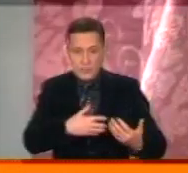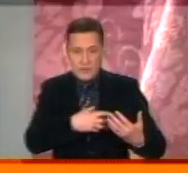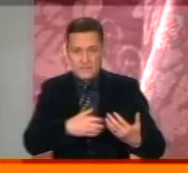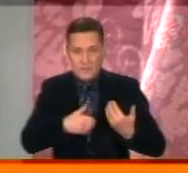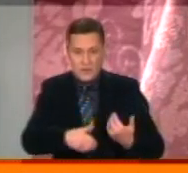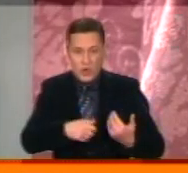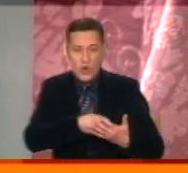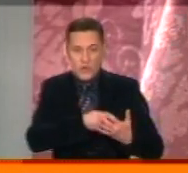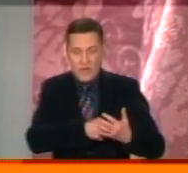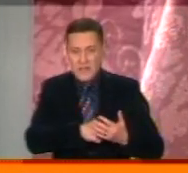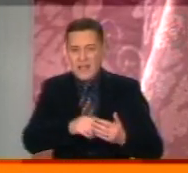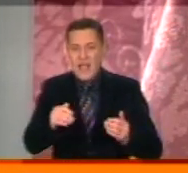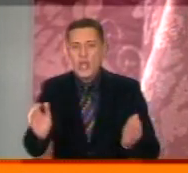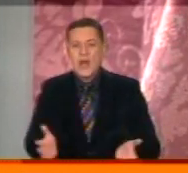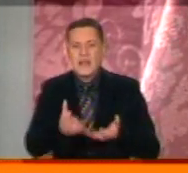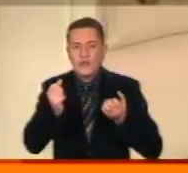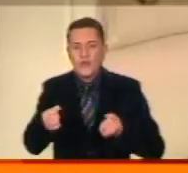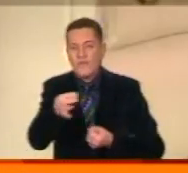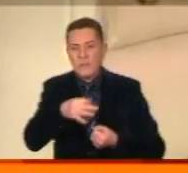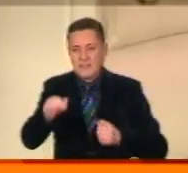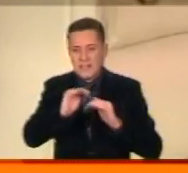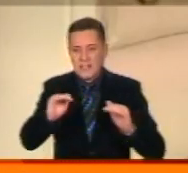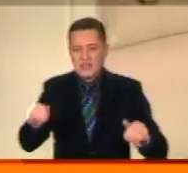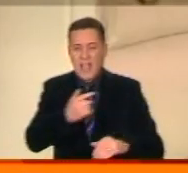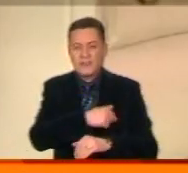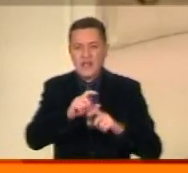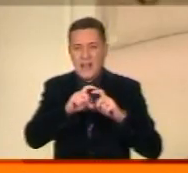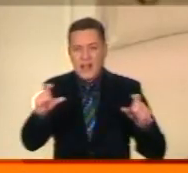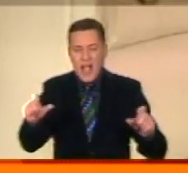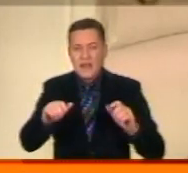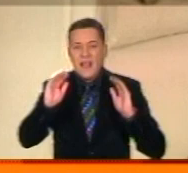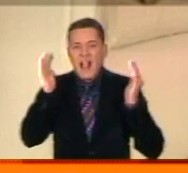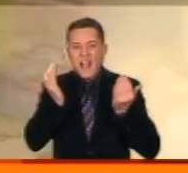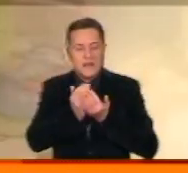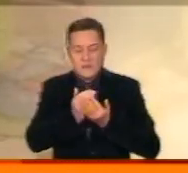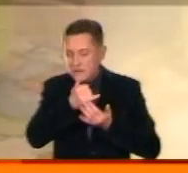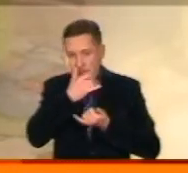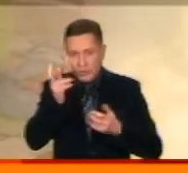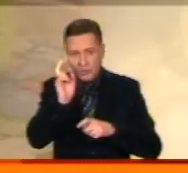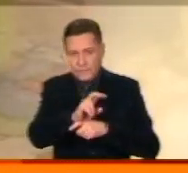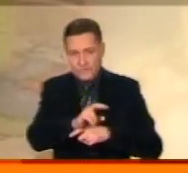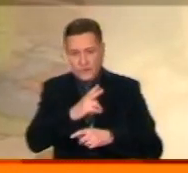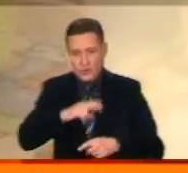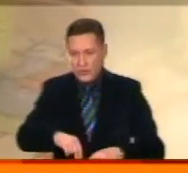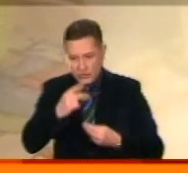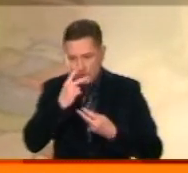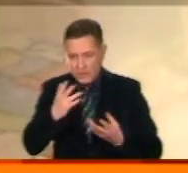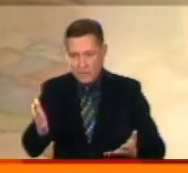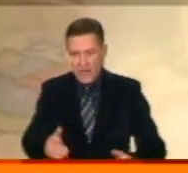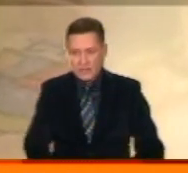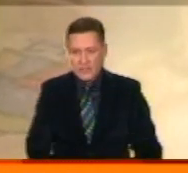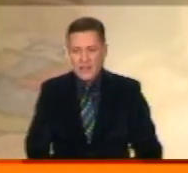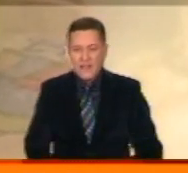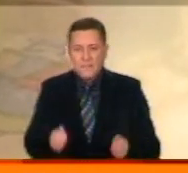крику маленьку Настю рятують в обласний дитячий ликарни тепер через карантин нка взагали не бачить донечки ребёночек